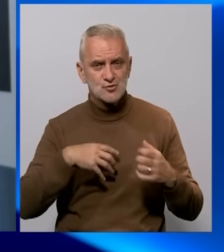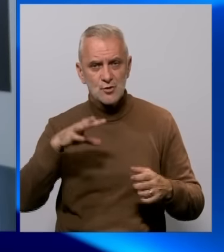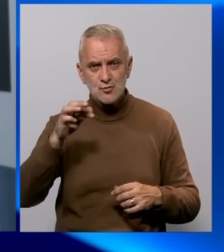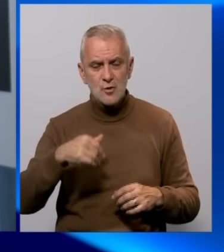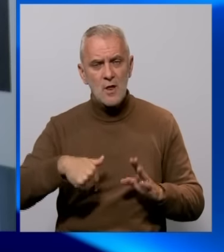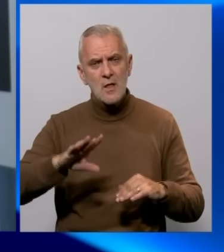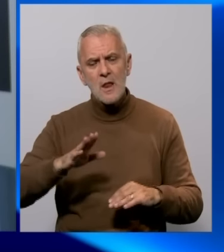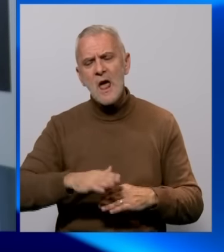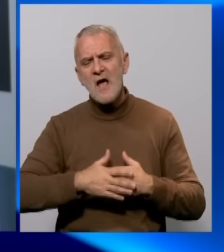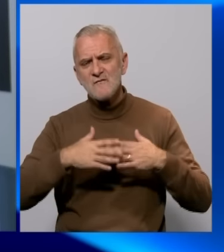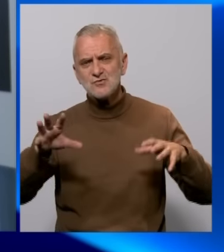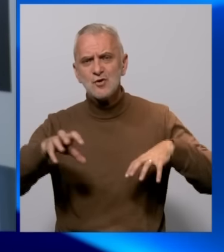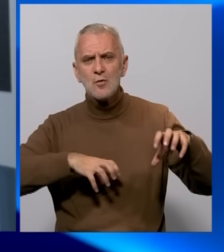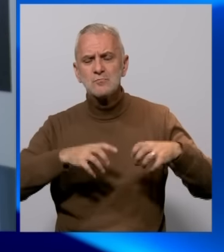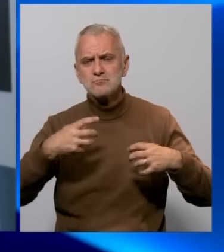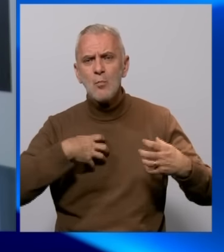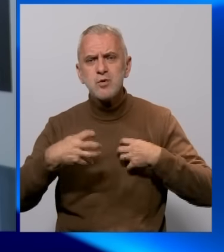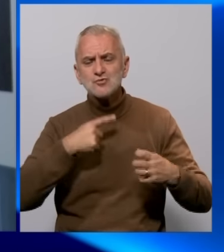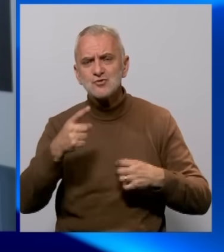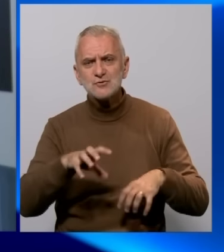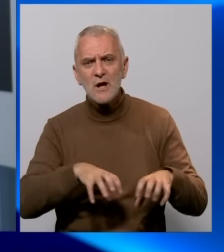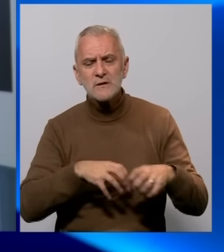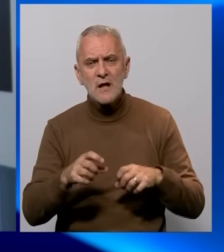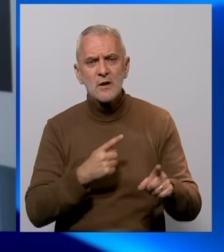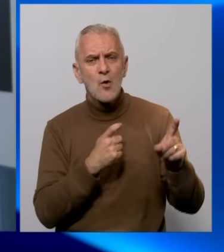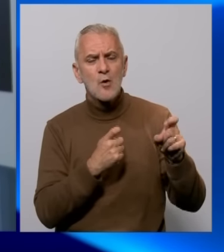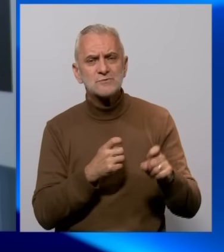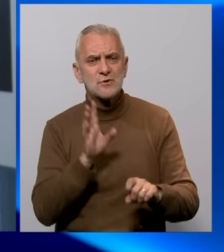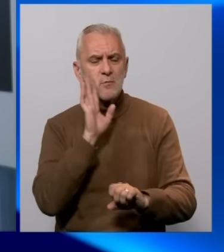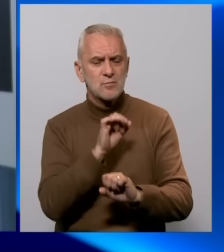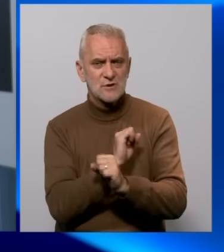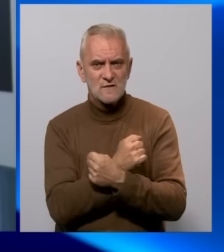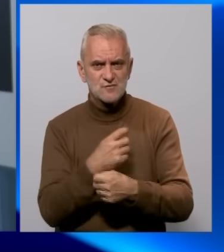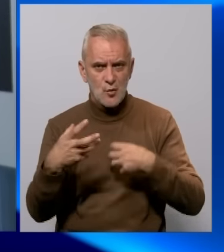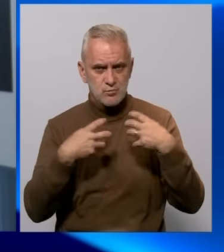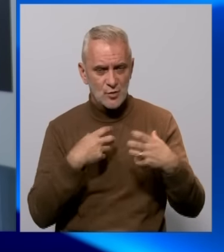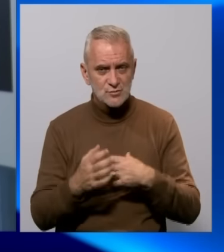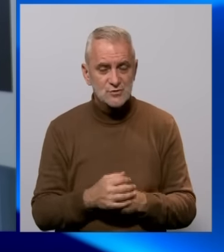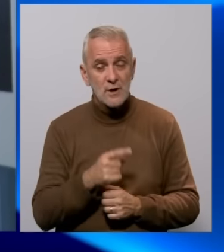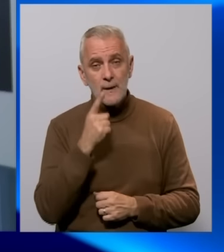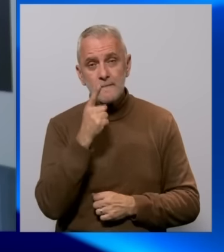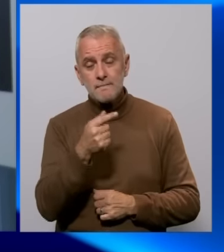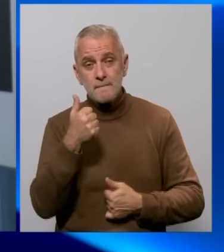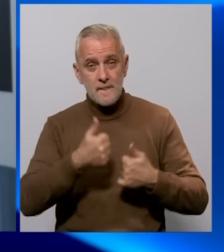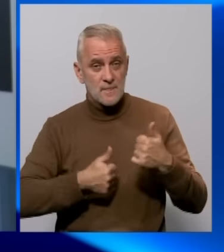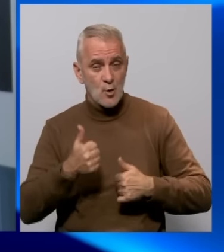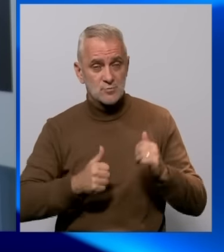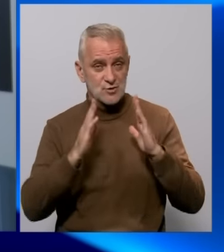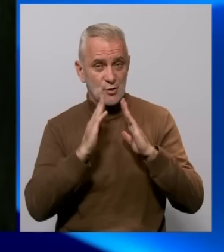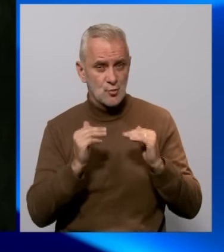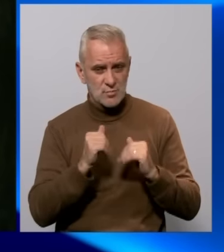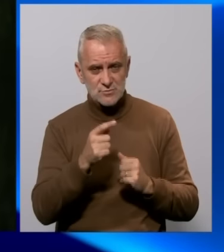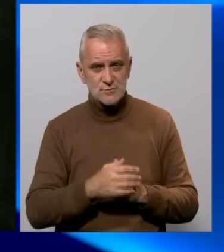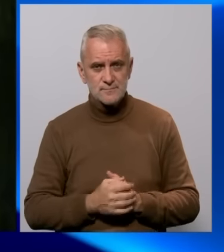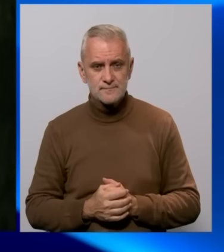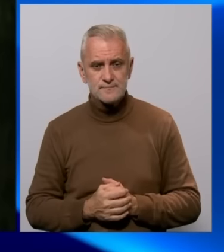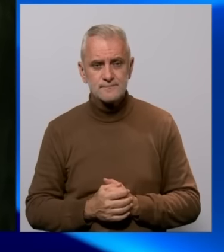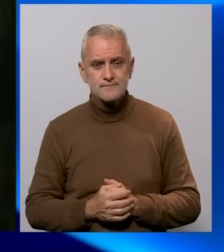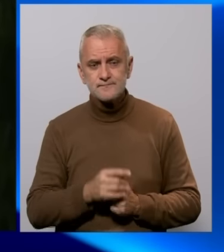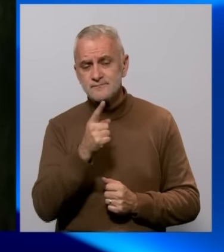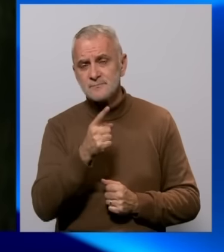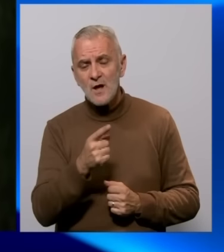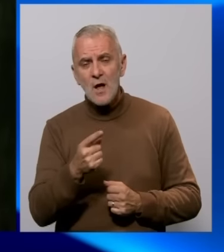najvećih pozorišnih radnika u historiji Bosansko-Hercegovačkog teatra sasvim sigurno. Takmiče se domaće pozorišne kuće. Žiri